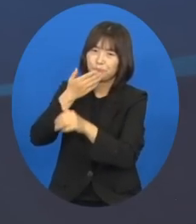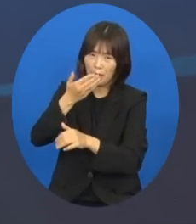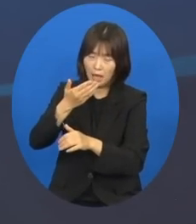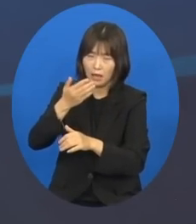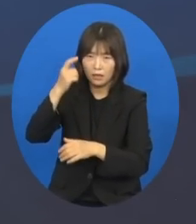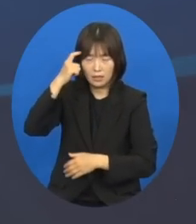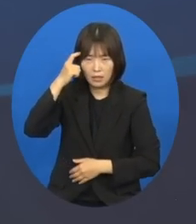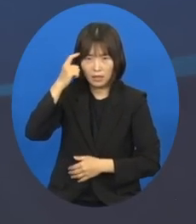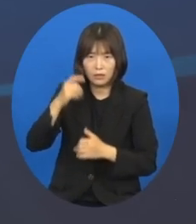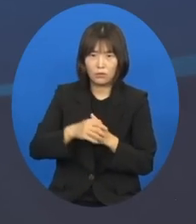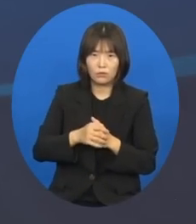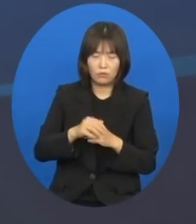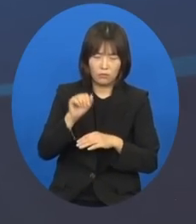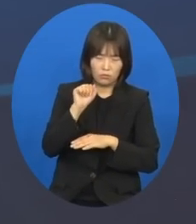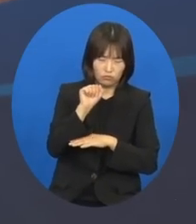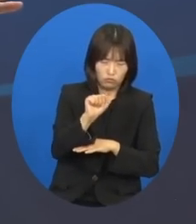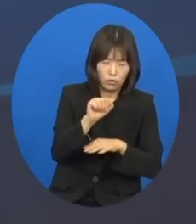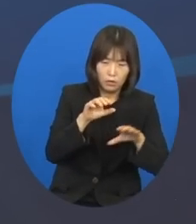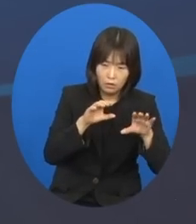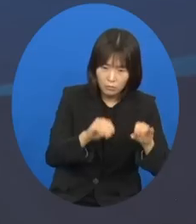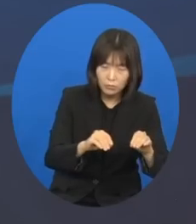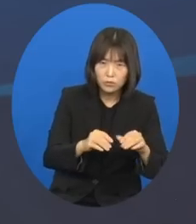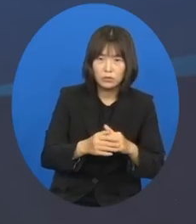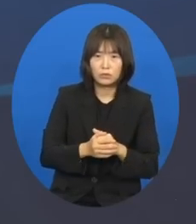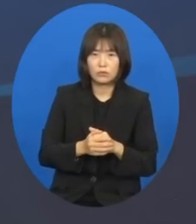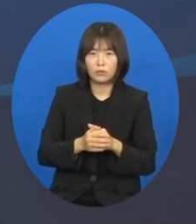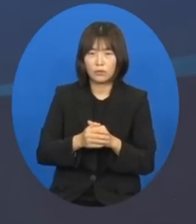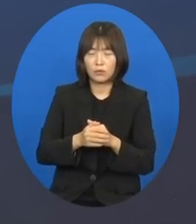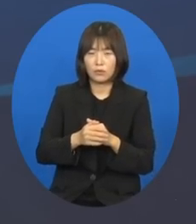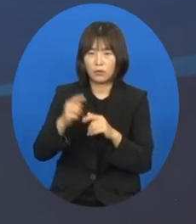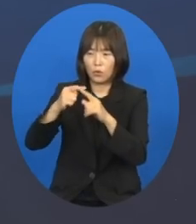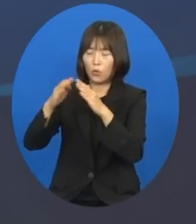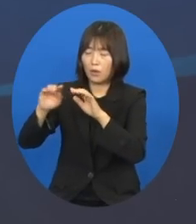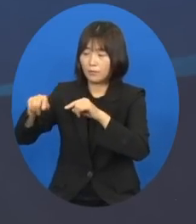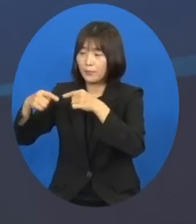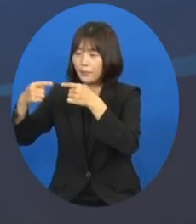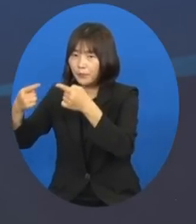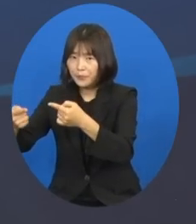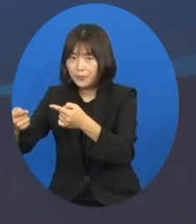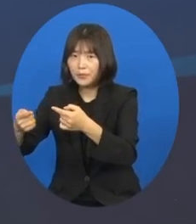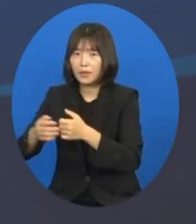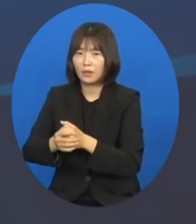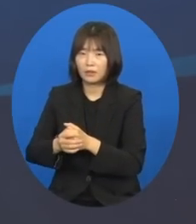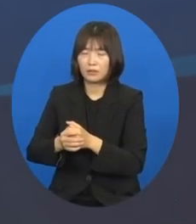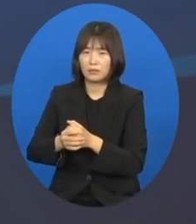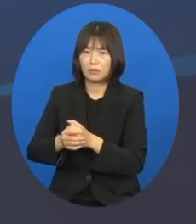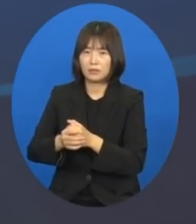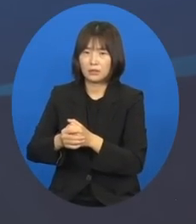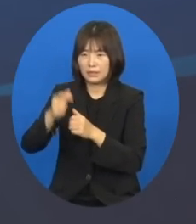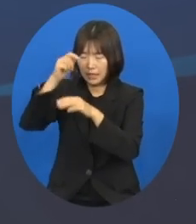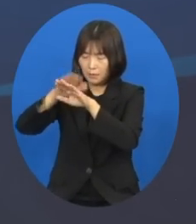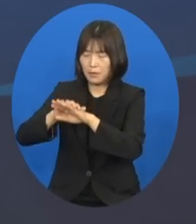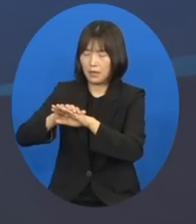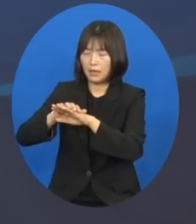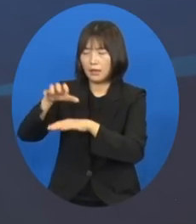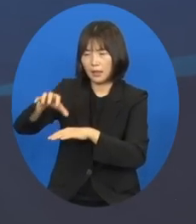예배당에 들어와서 세명교회 예배당이 이천석이 넘었는데 저 뒤에 기둥 뒤에 앉아 있었습니다